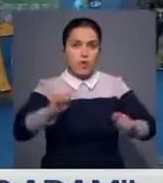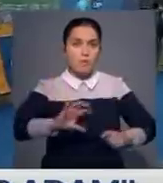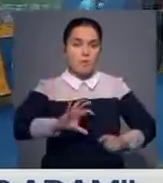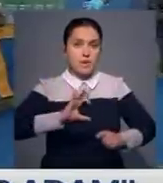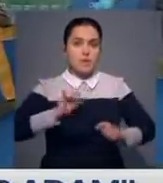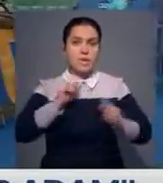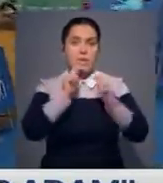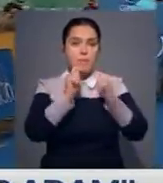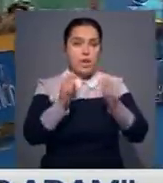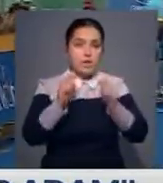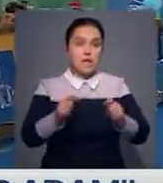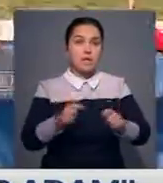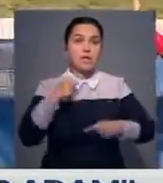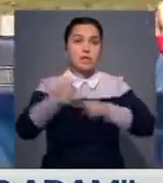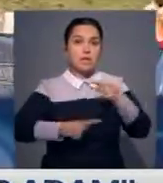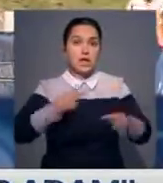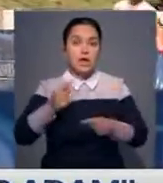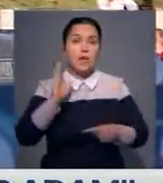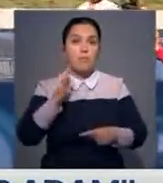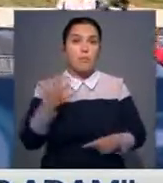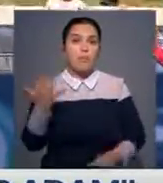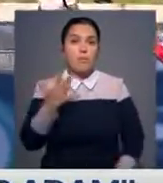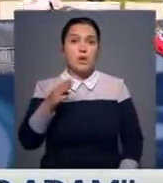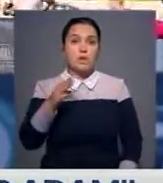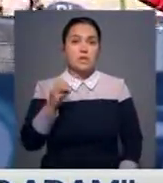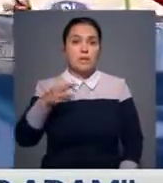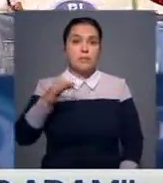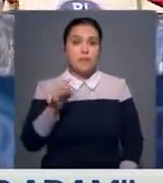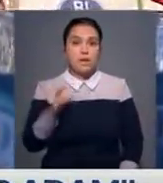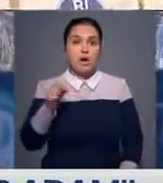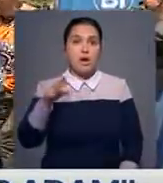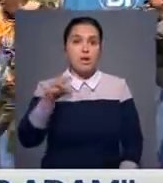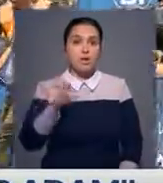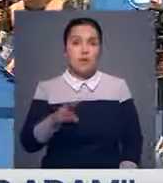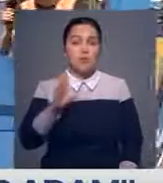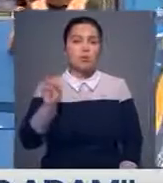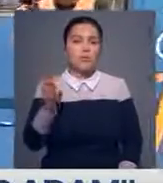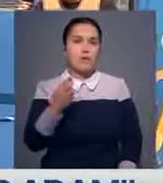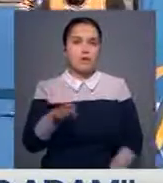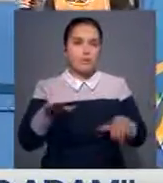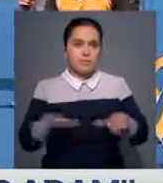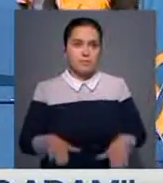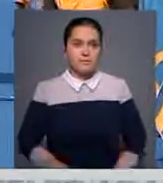медали и подарки. К слову, следующий, пятый этап Темр-Адам пройдет в Боровом.